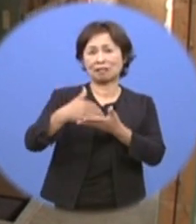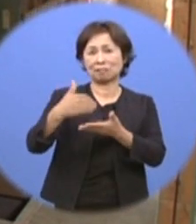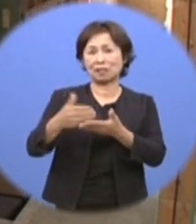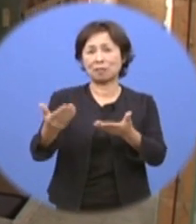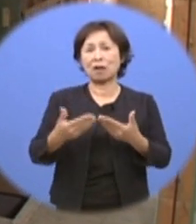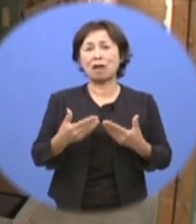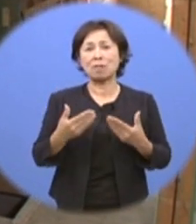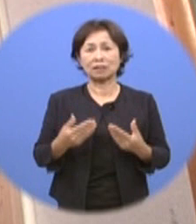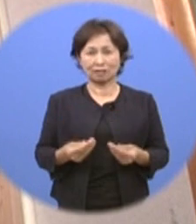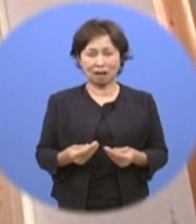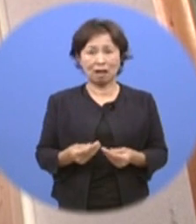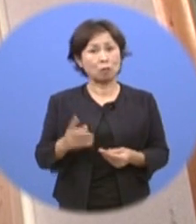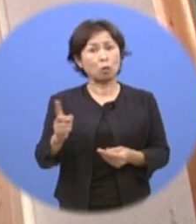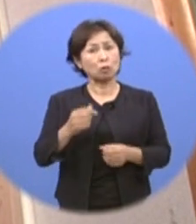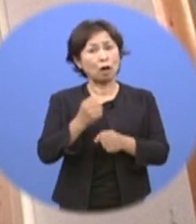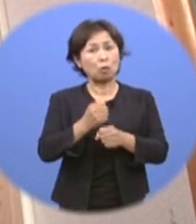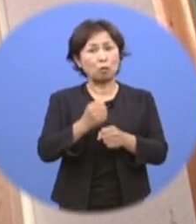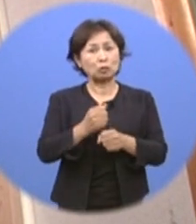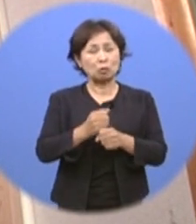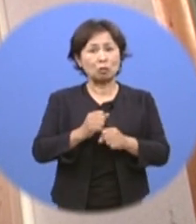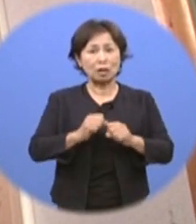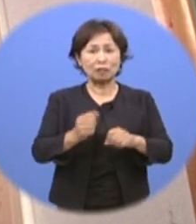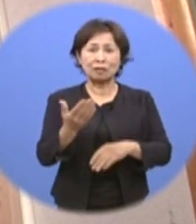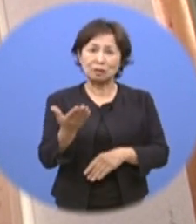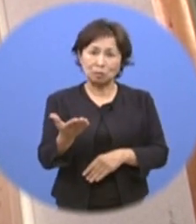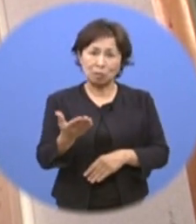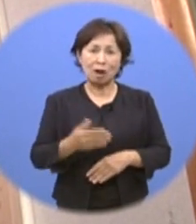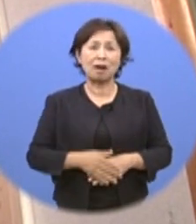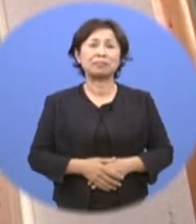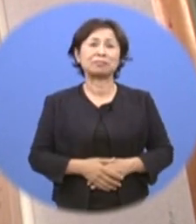ではどのような工事を行っているのでしょうか。